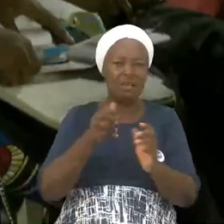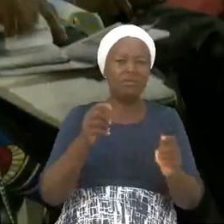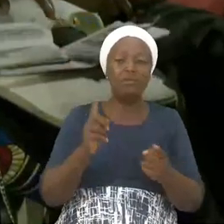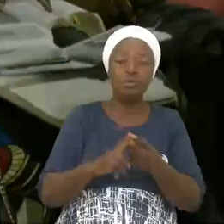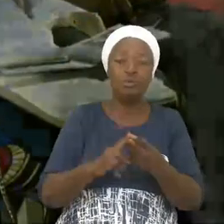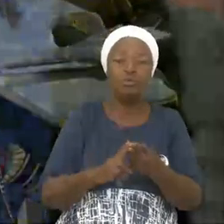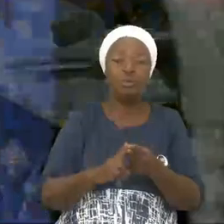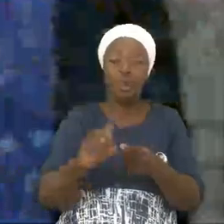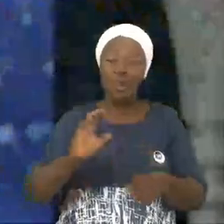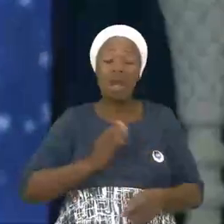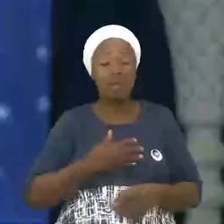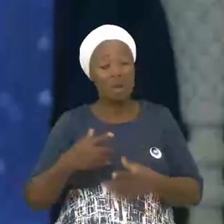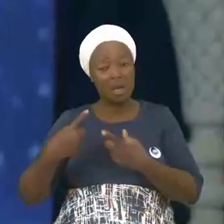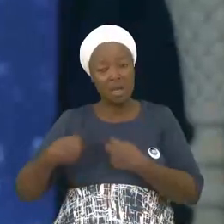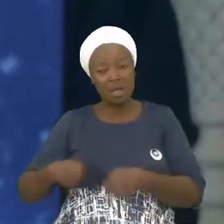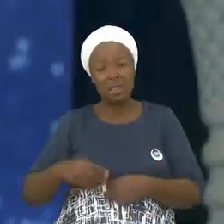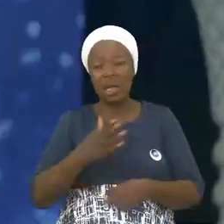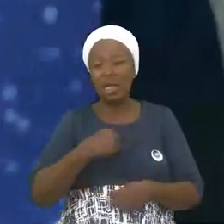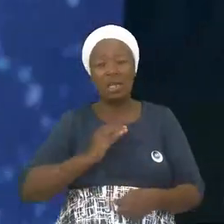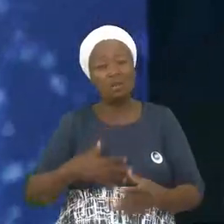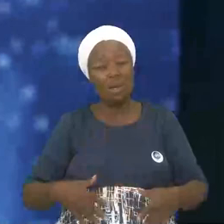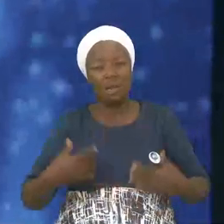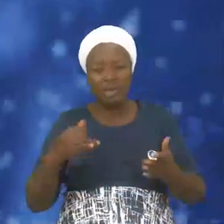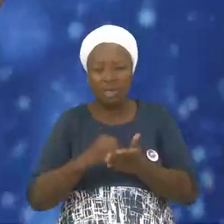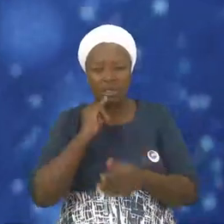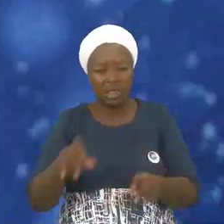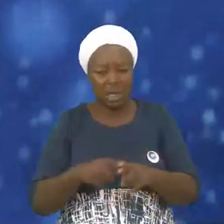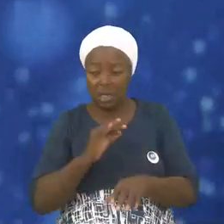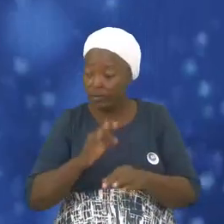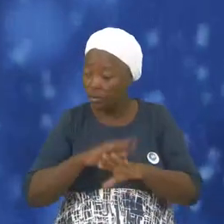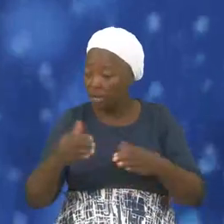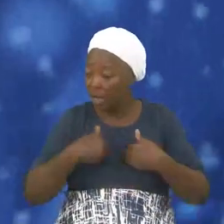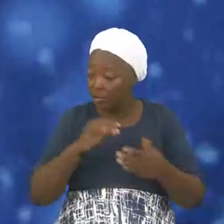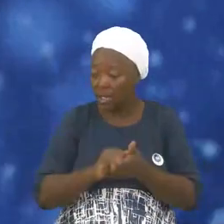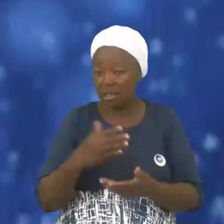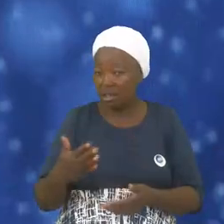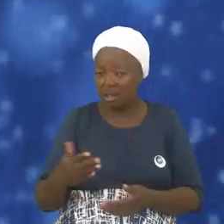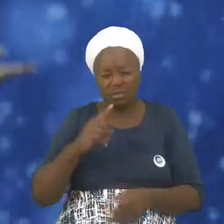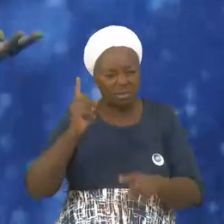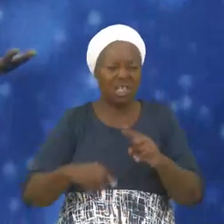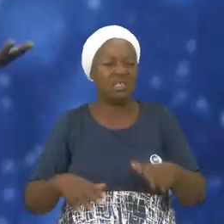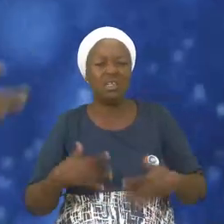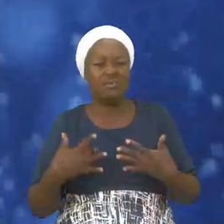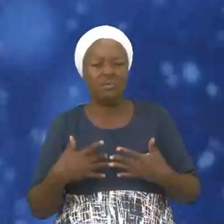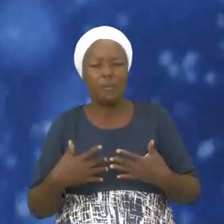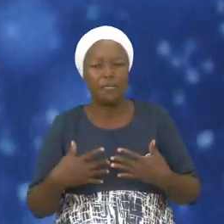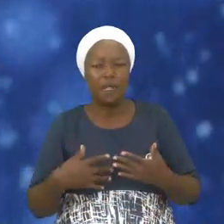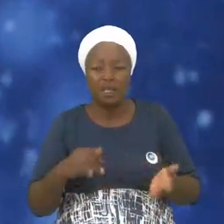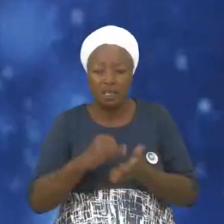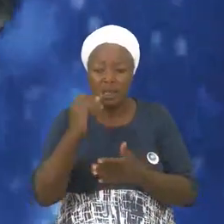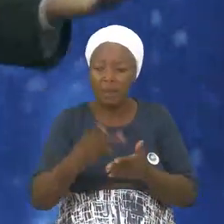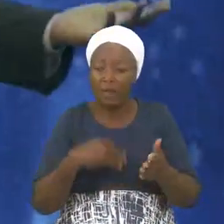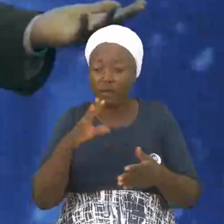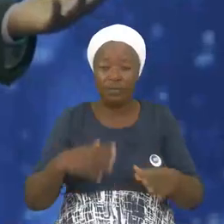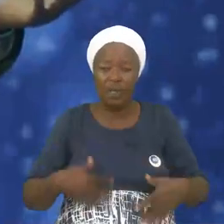s'attache à nous. Le péché s'attache à nos cœurs. C'est comme si tu n'as pas